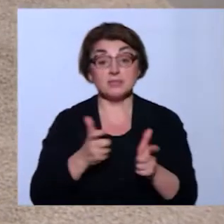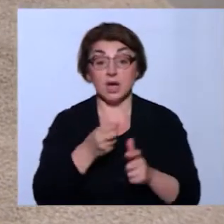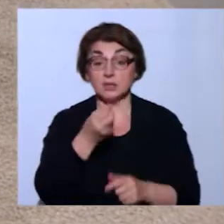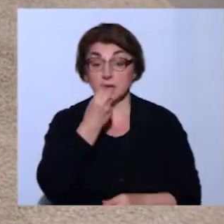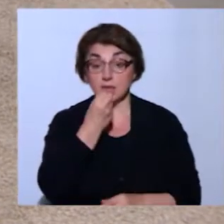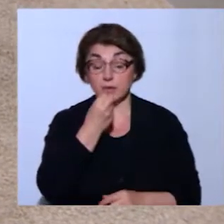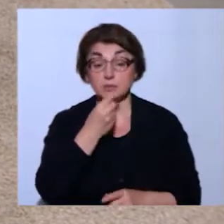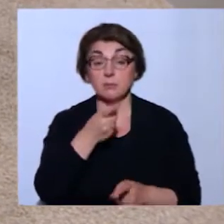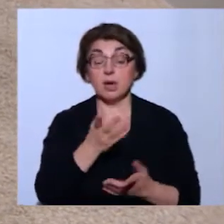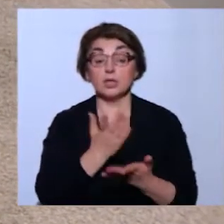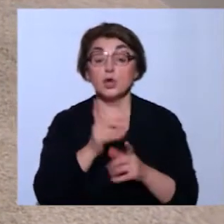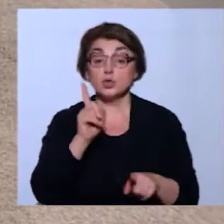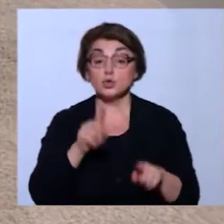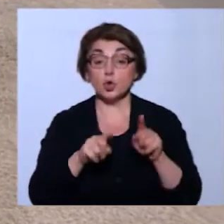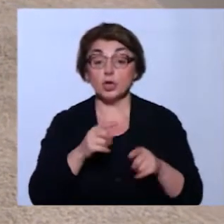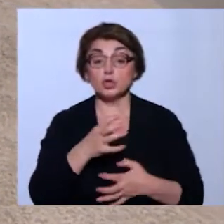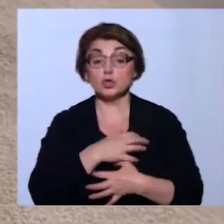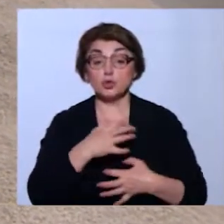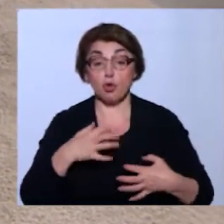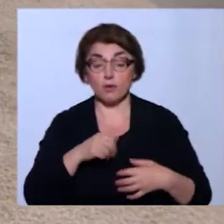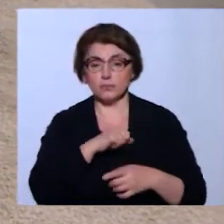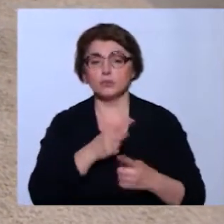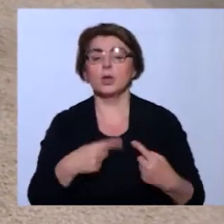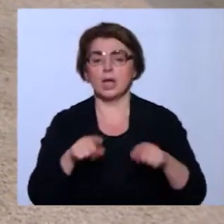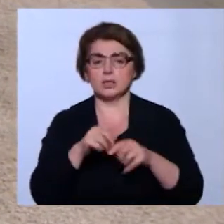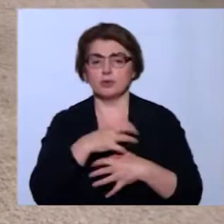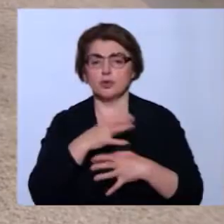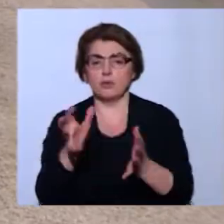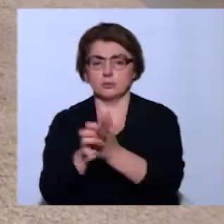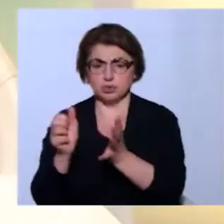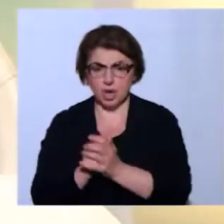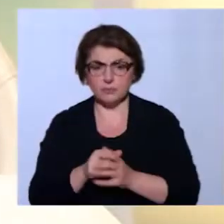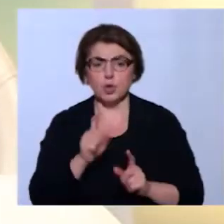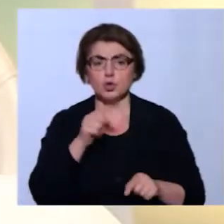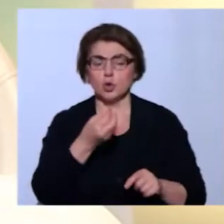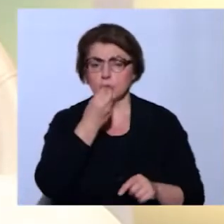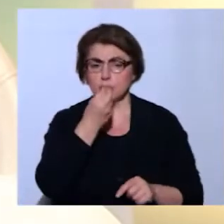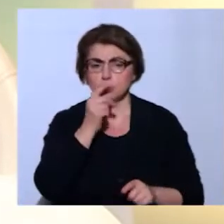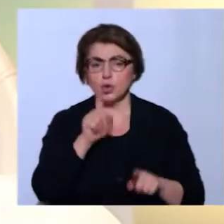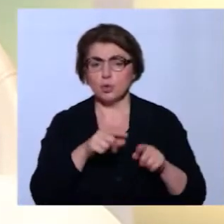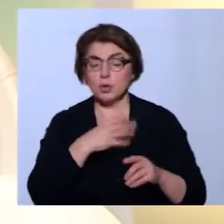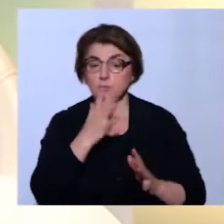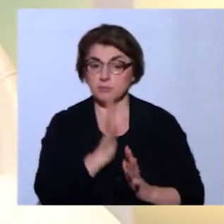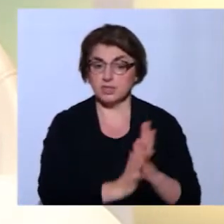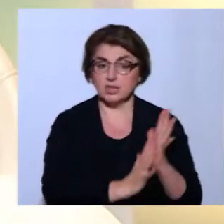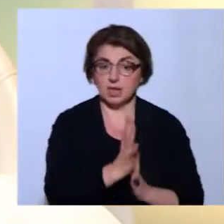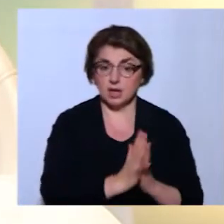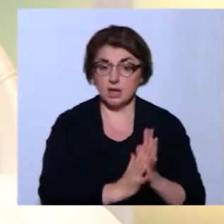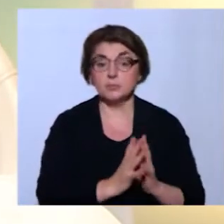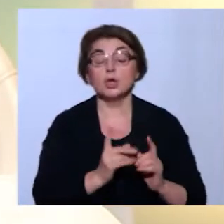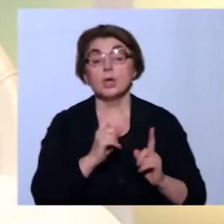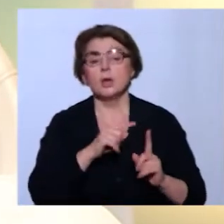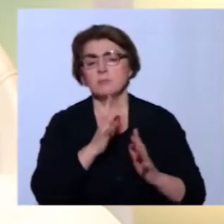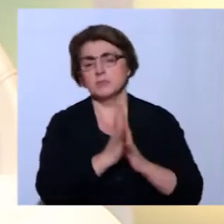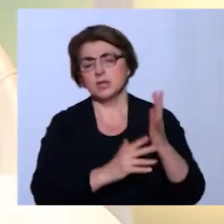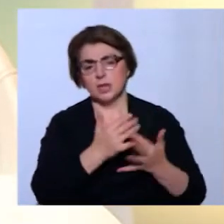საკვები, მაგალითად ზოგიერთი ცხოველებით იკვებება ცხოველი, ზოგიერთი ცხოველი იკვებება მცენარეებით, მცენარეთა